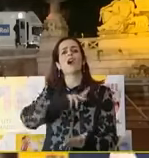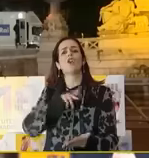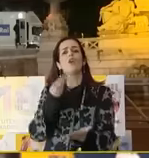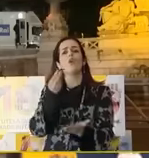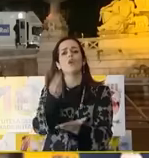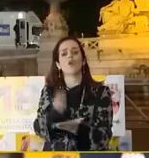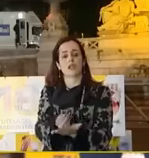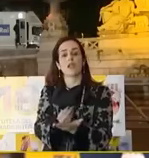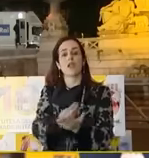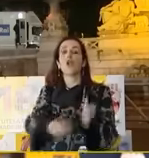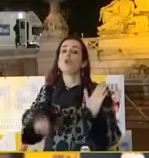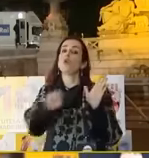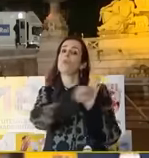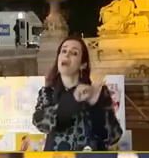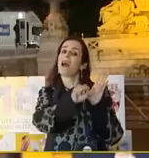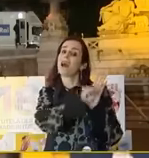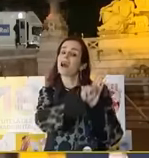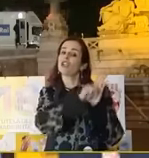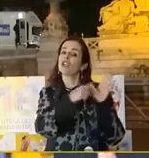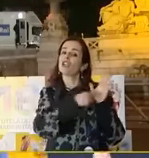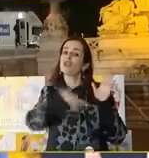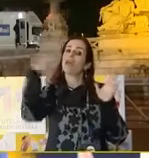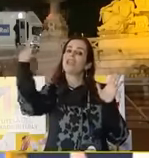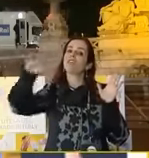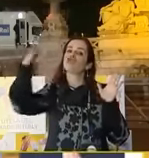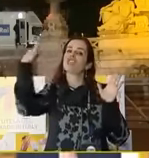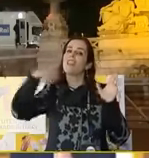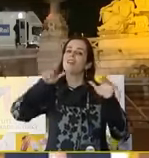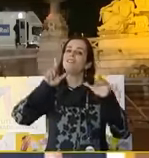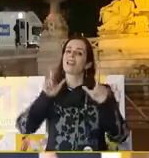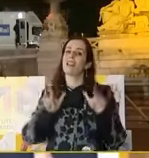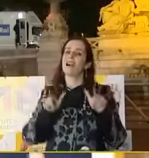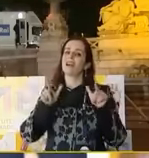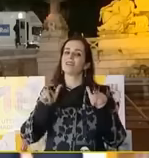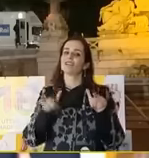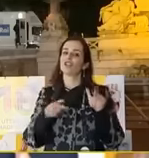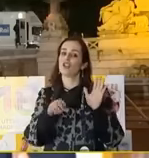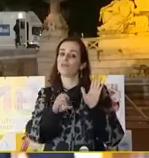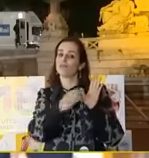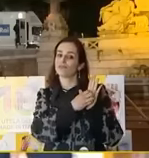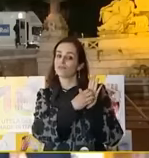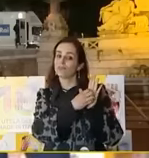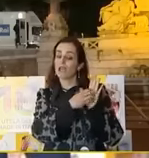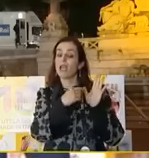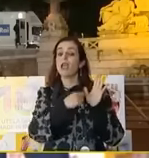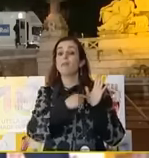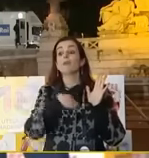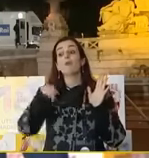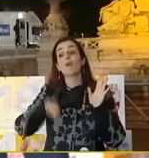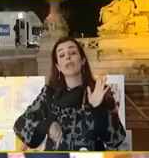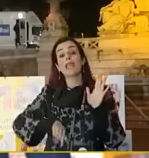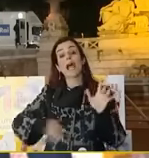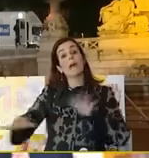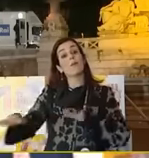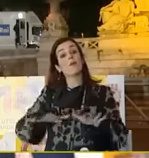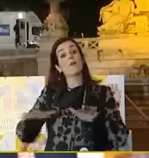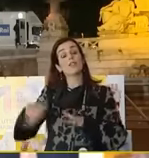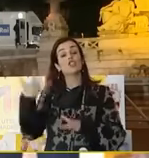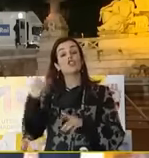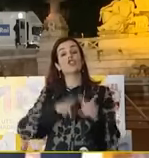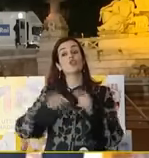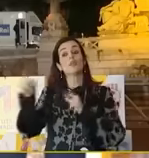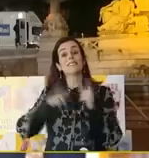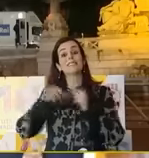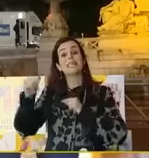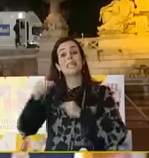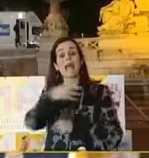marchio che chiamiamo Eccellenza Lazio, di cui la regione a guida 5 Stelle sarà ambasciatore nel mondo.